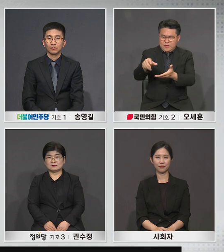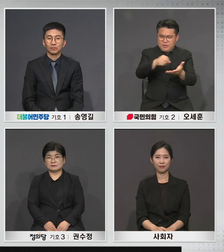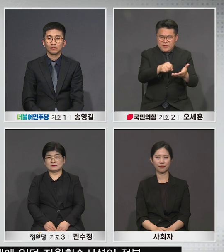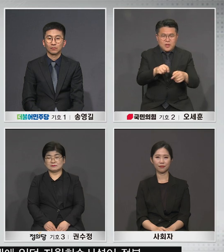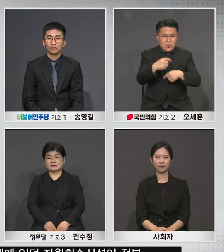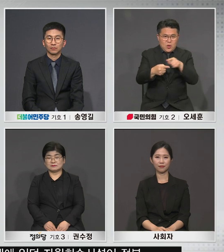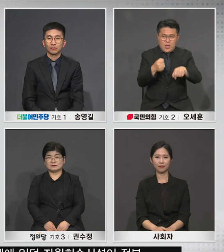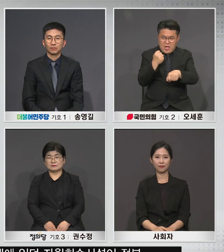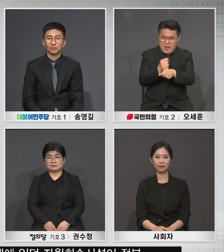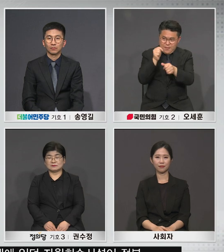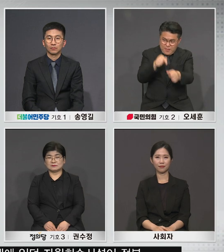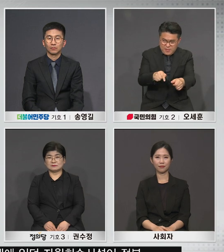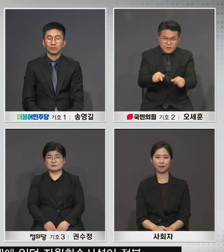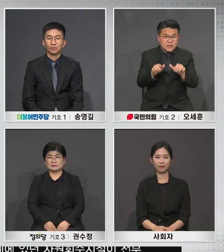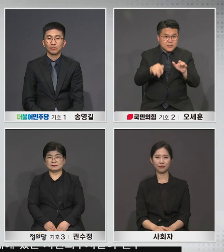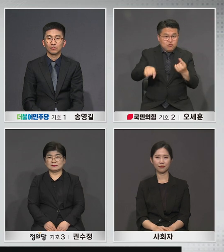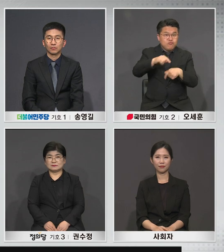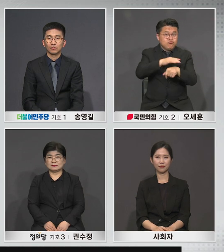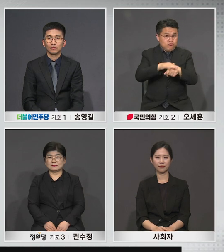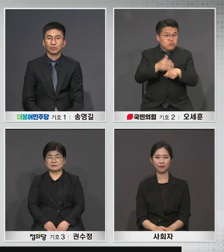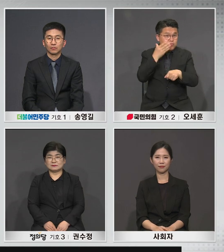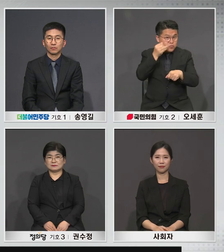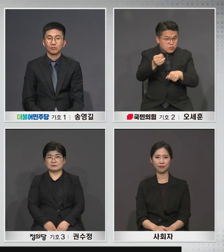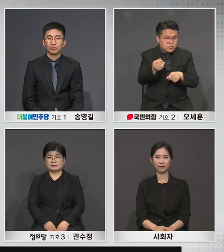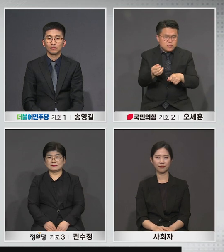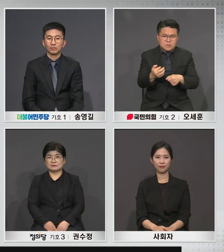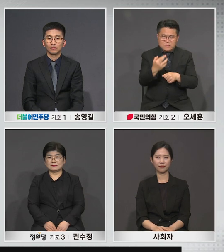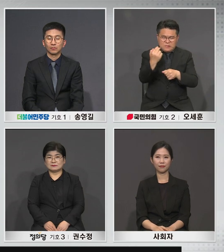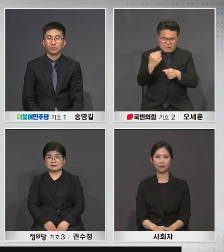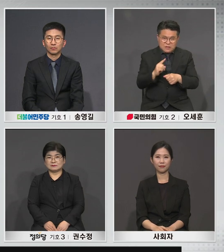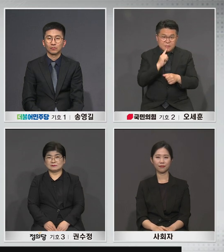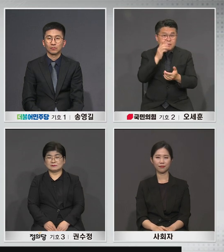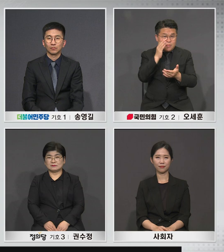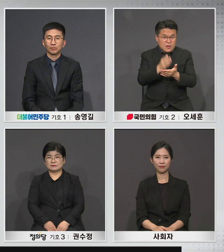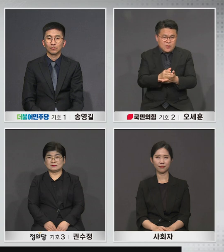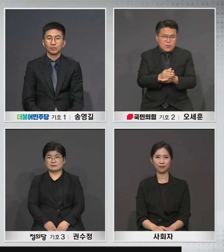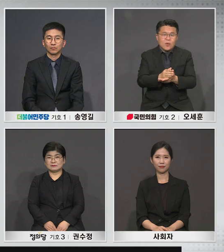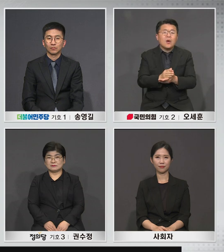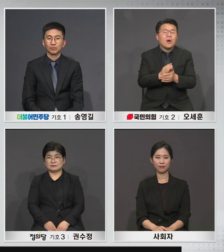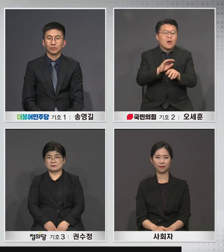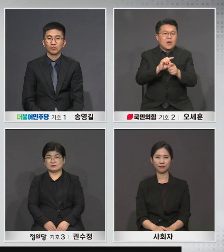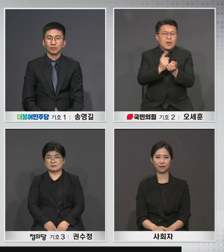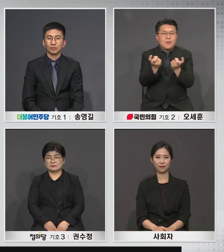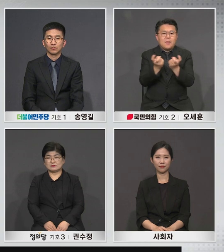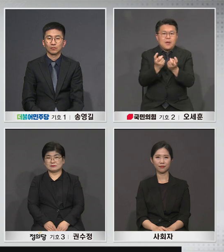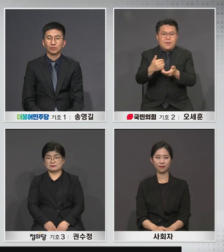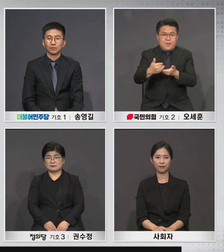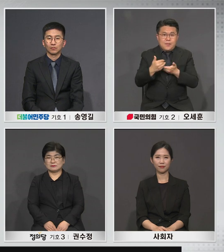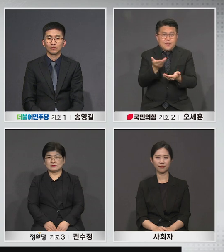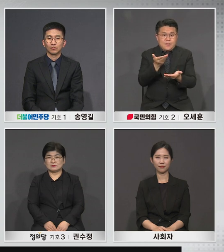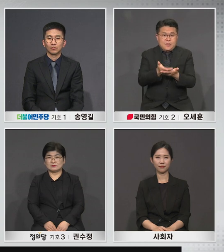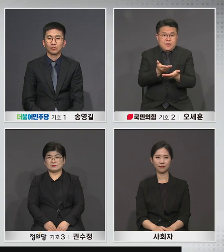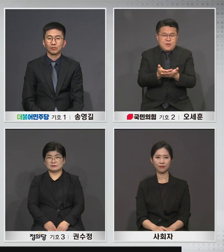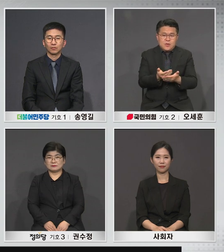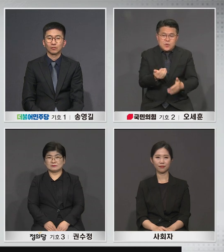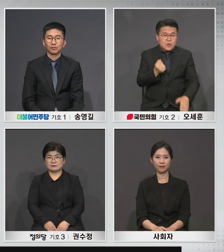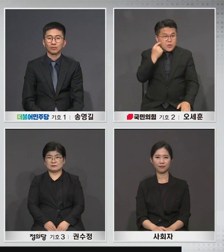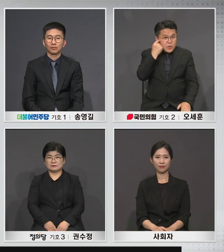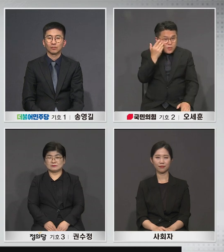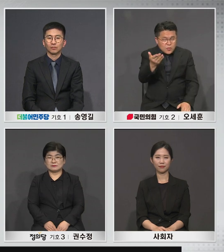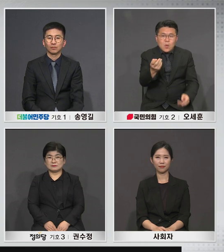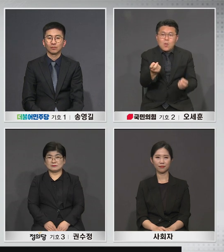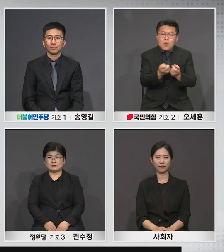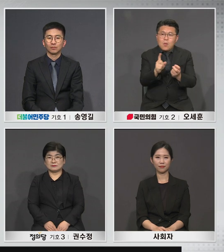자원해수시설이 잘 돌아가고 있는데요. 비판을 하실 게 아니라 대안을 제시해 주십시오. 아까 질문을 드렸는데 어떻게 하시겠다는 건지